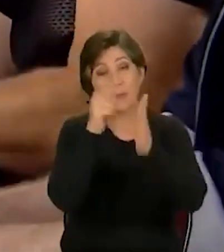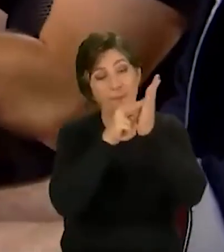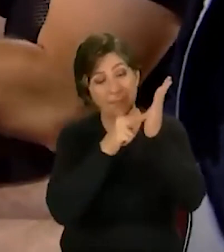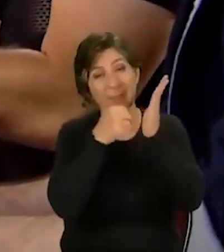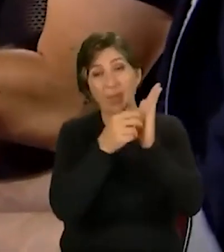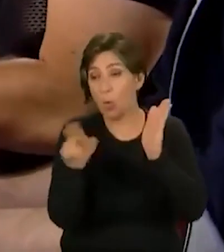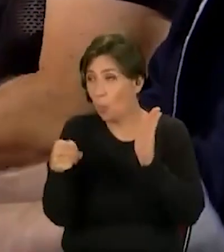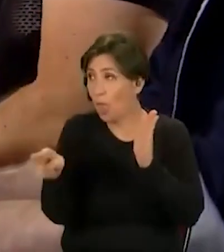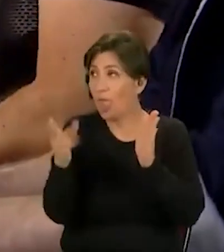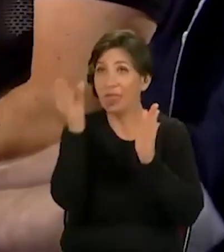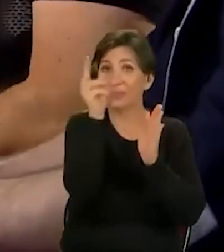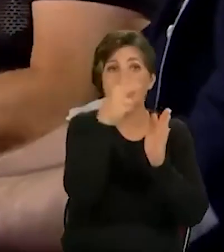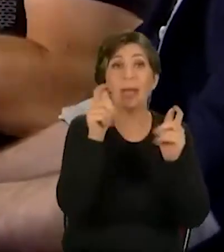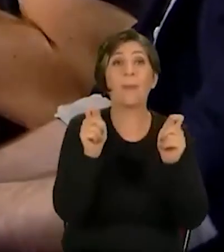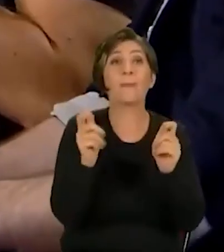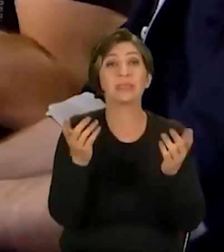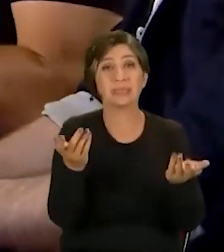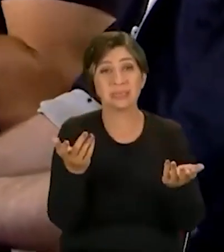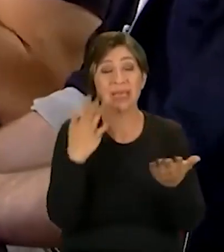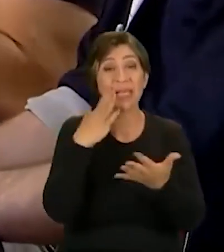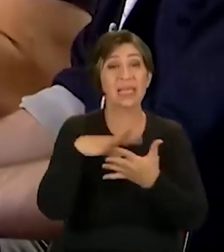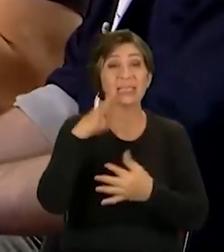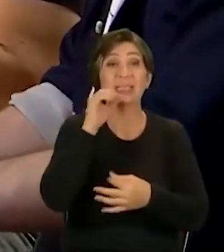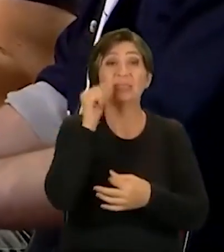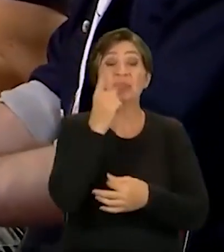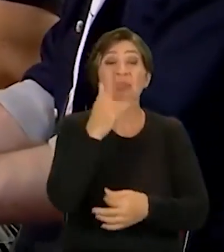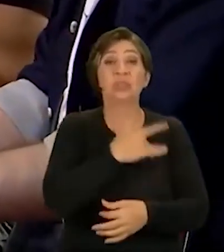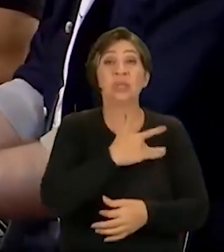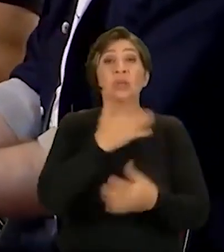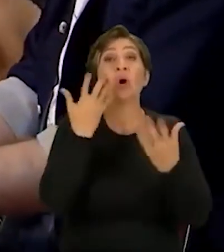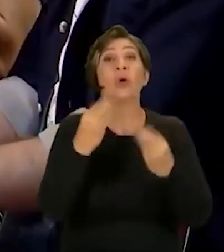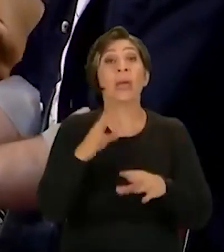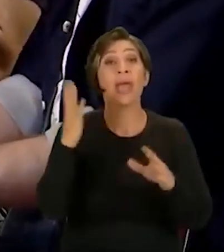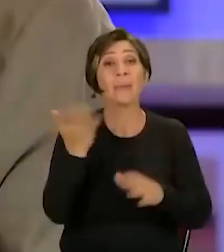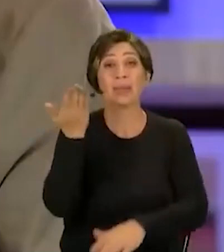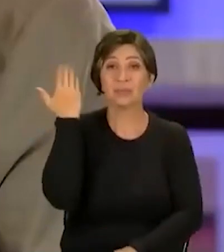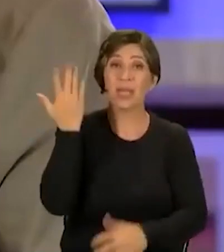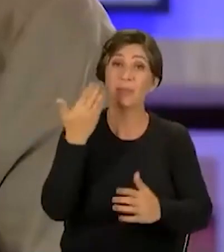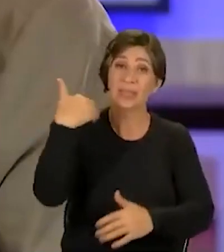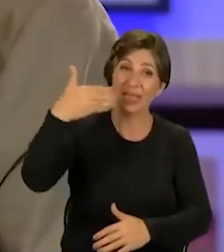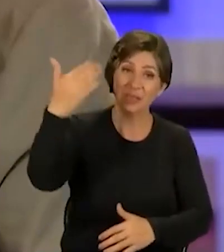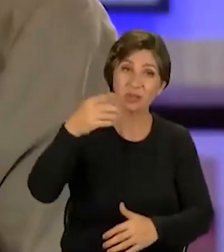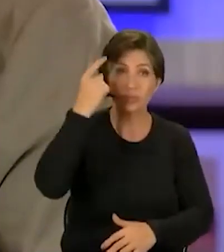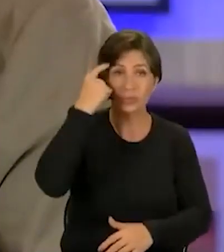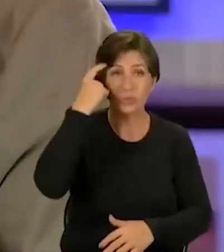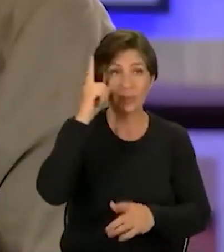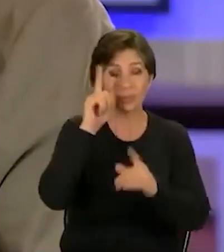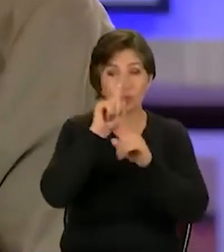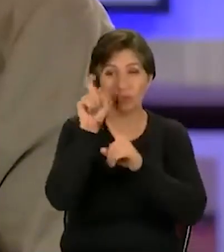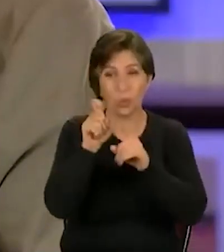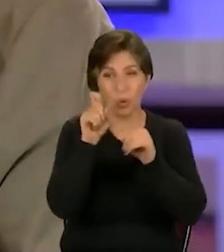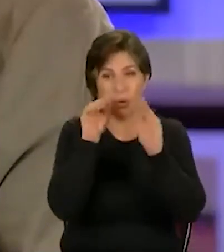uygulayacağını, o boyayı ne kadar süreceğini de tespit edemez. İnsanda hiçbir canlıda olmayan, hem geçmişi hem geleceği şuradaki bir soruna